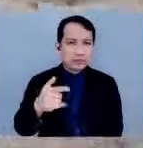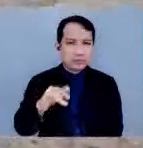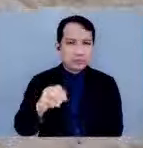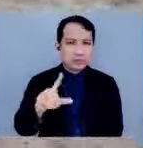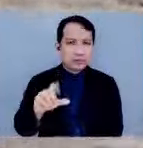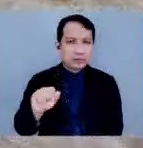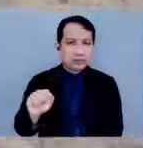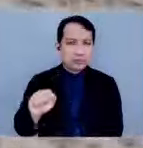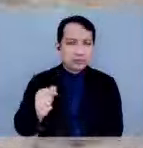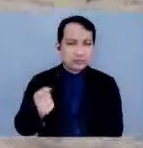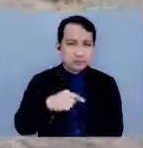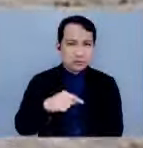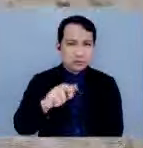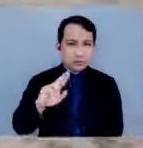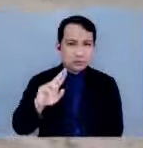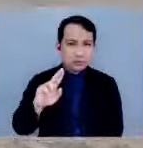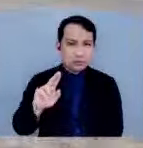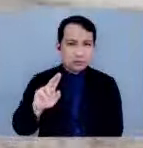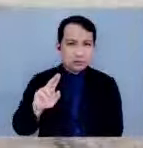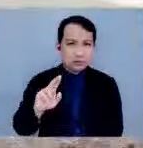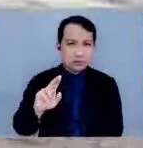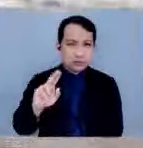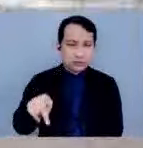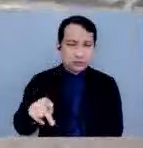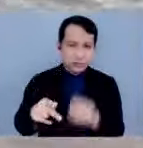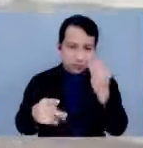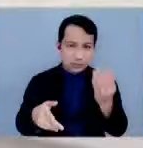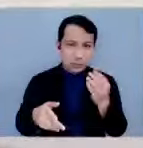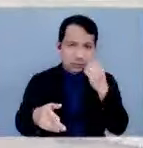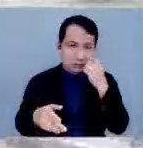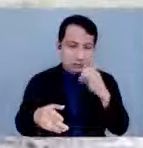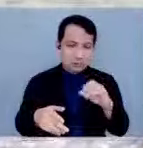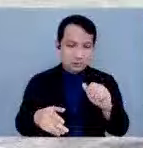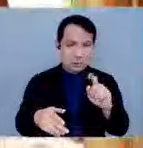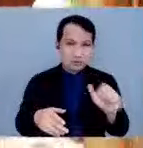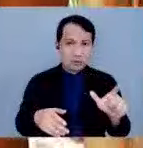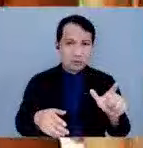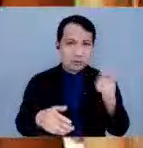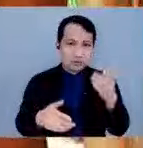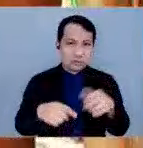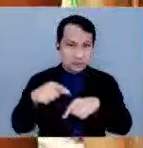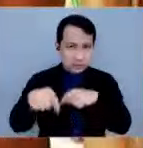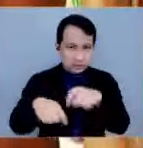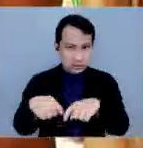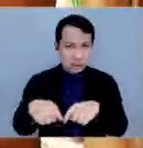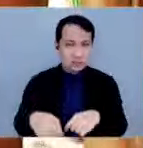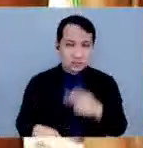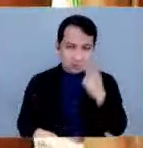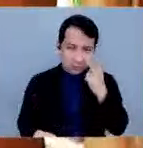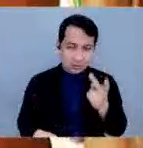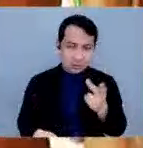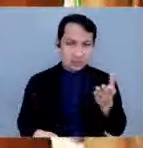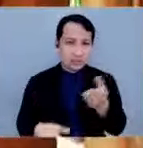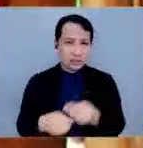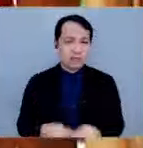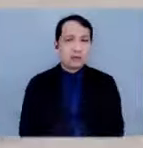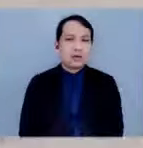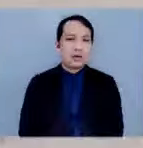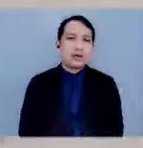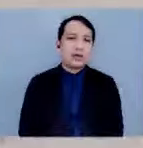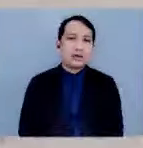of the Philippines na nagdudulot ng coastal erosion ang dredging. Makikita niyo po dyan sa baba na yan, nag-erosion na po.